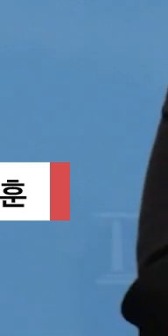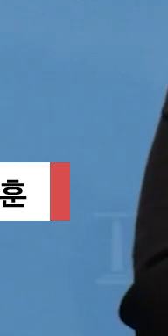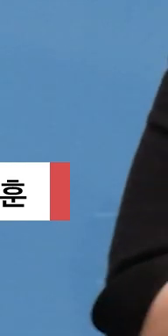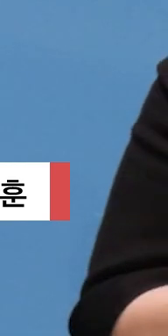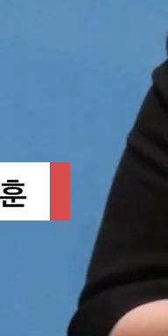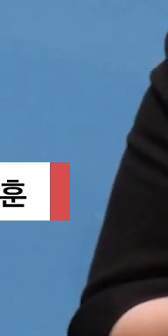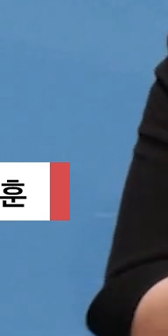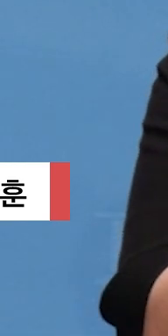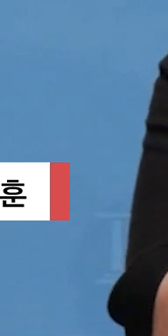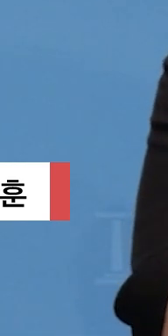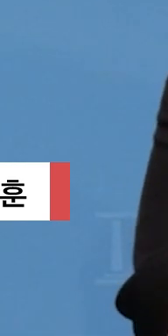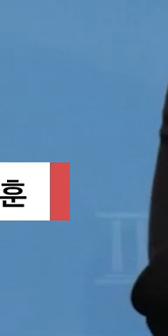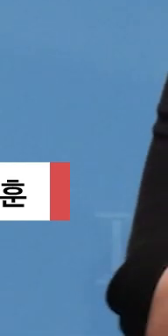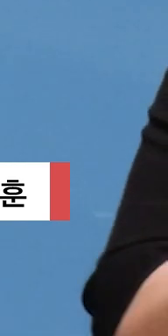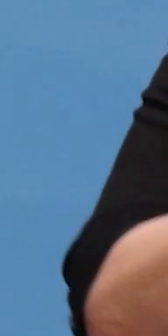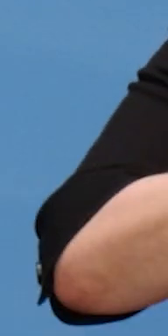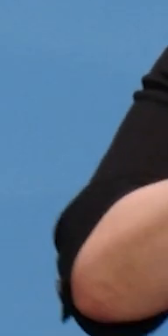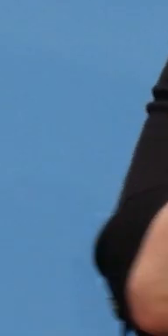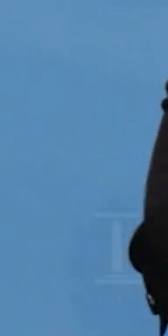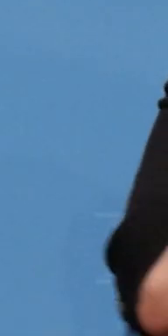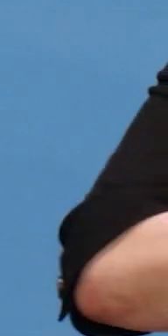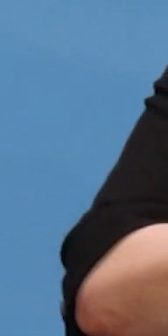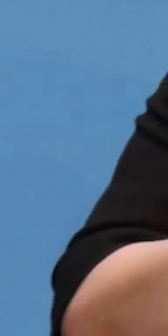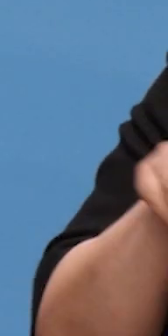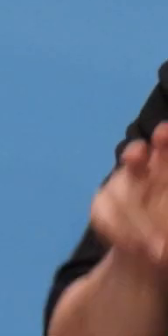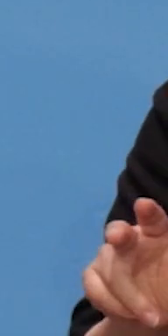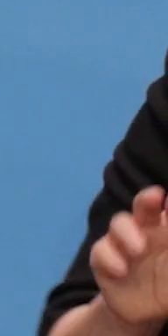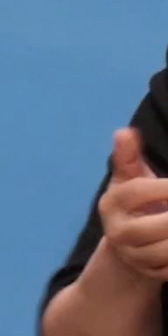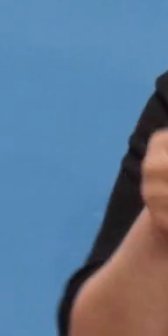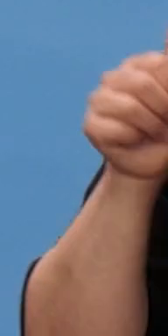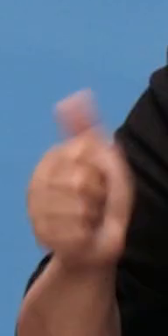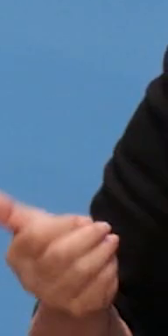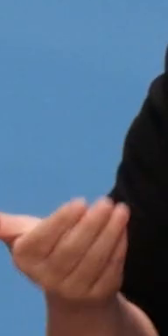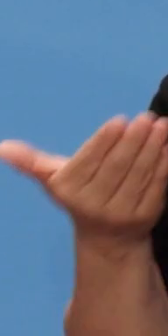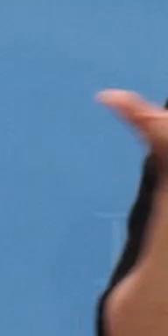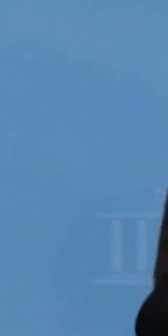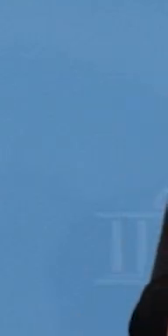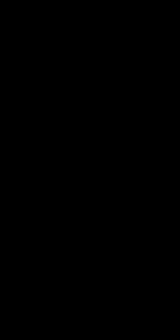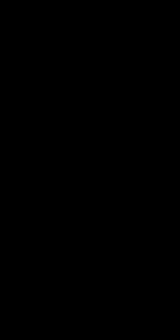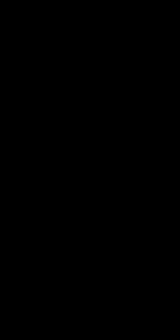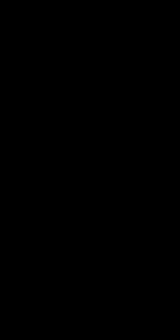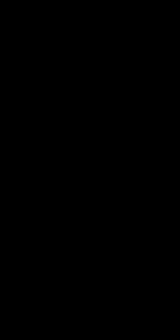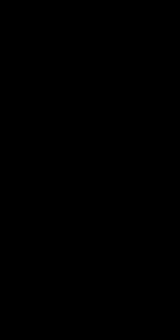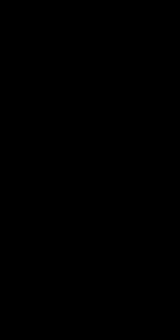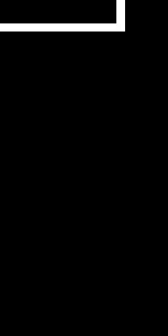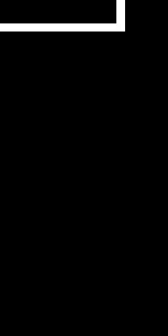국정을 운영한다면 국민의 심판이 따를 뿐임을 경고합니다.